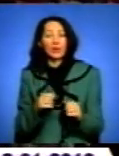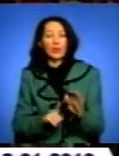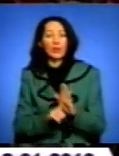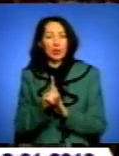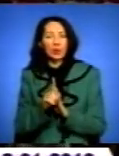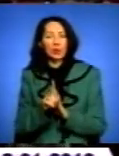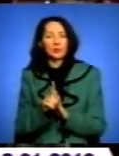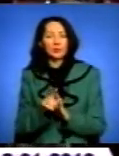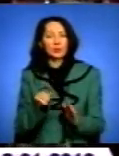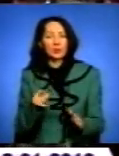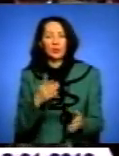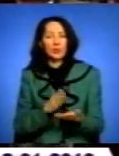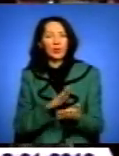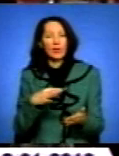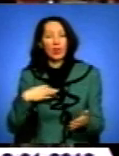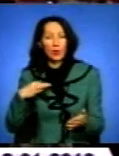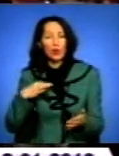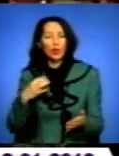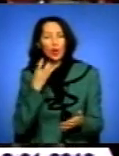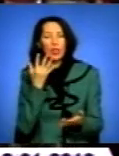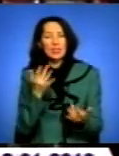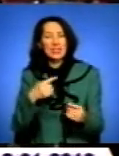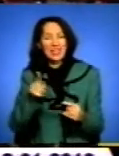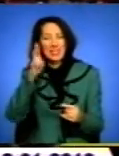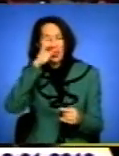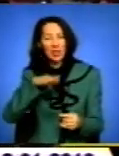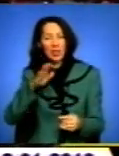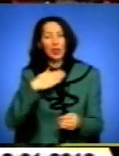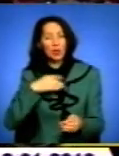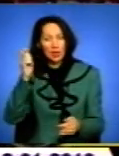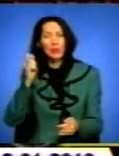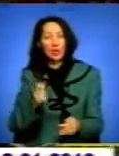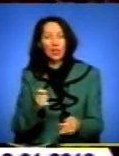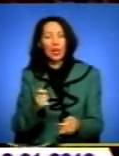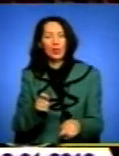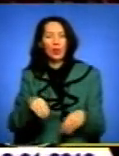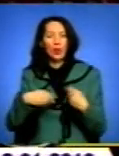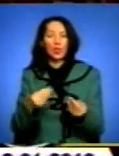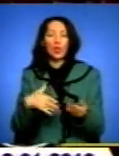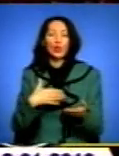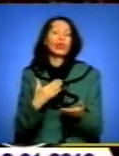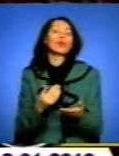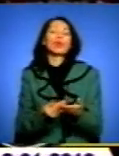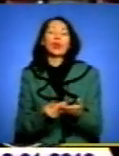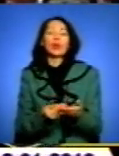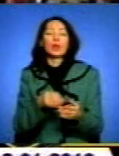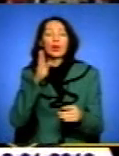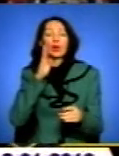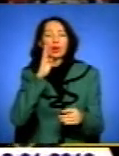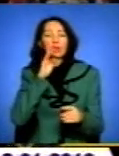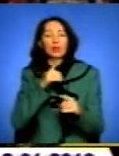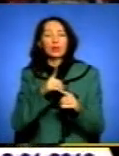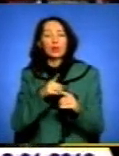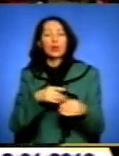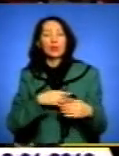тут небайдужі, але коли ще і з інших країн до нас приїжджають і передають своє серце, свою доброту,